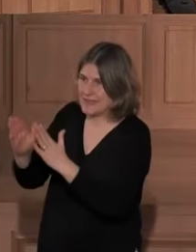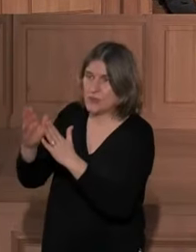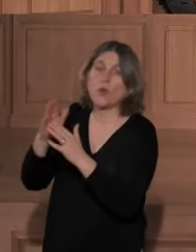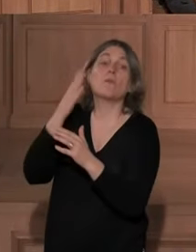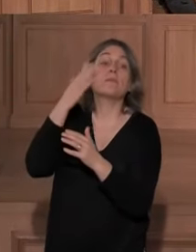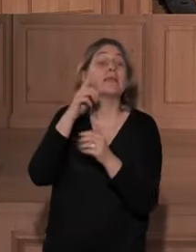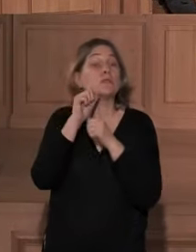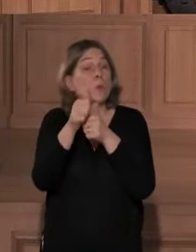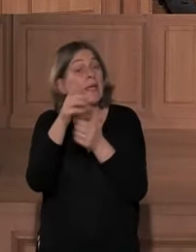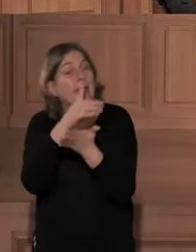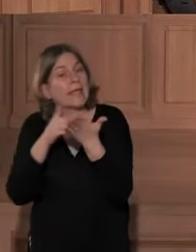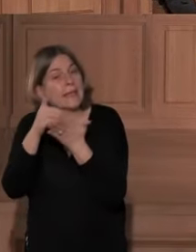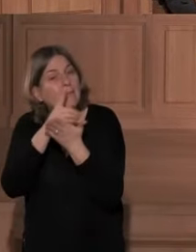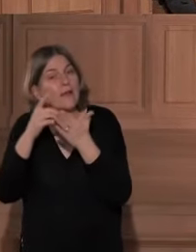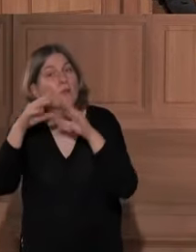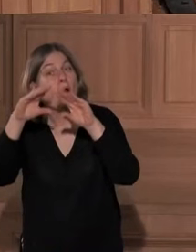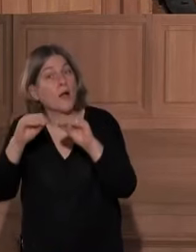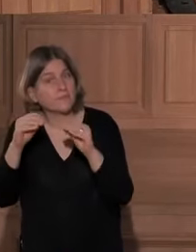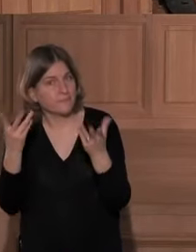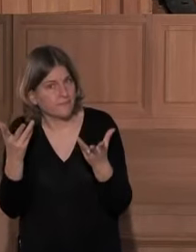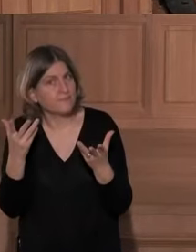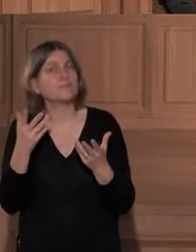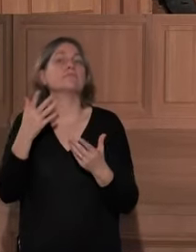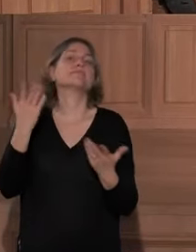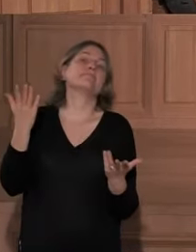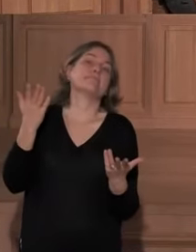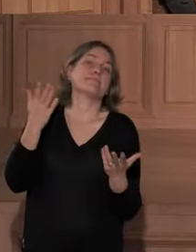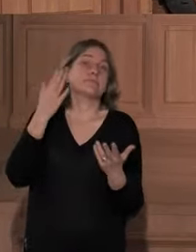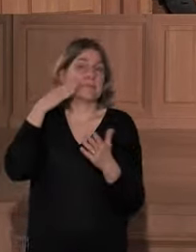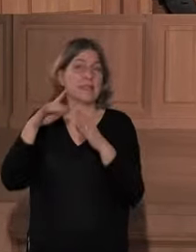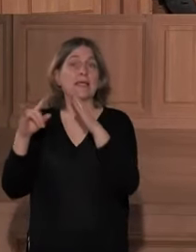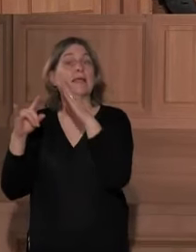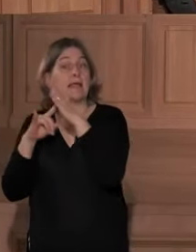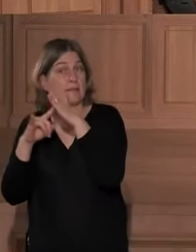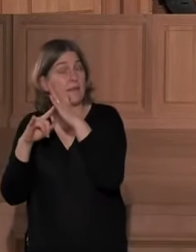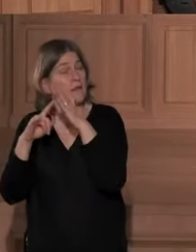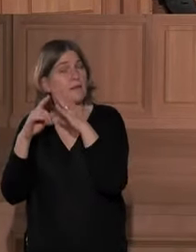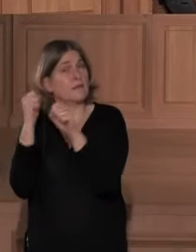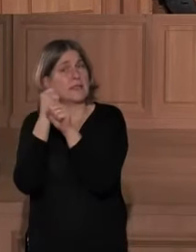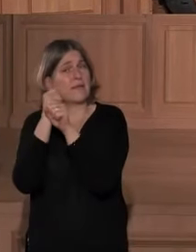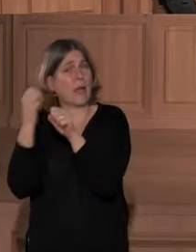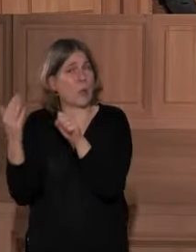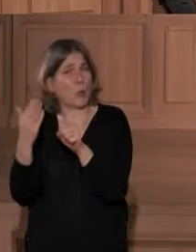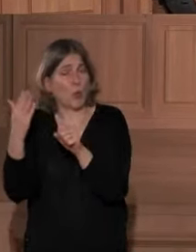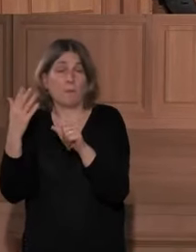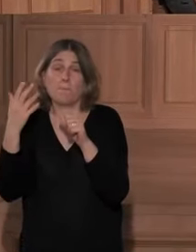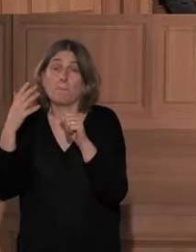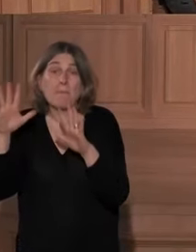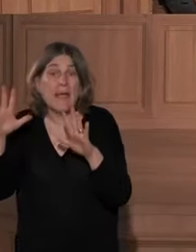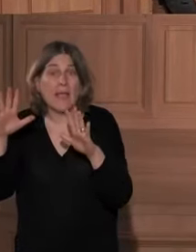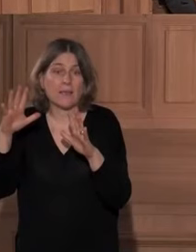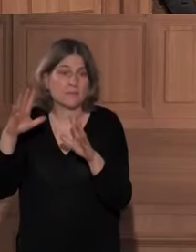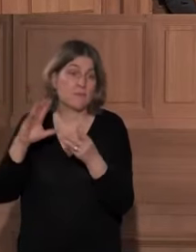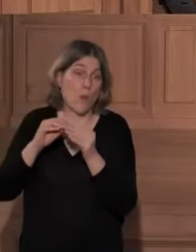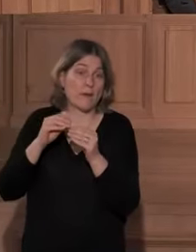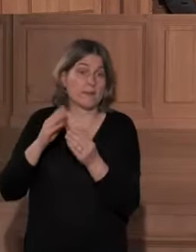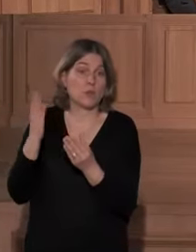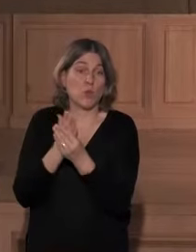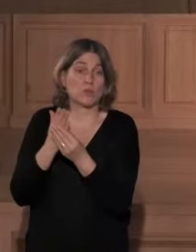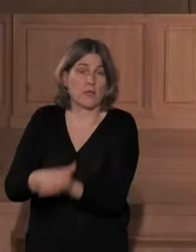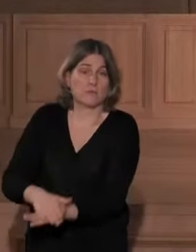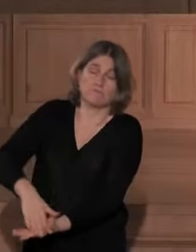elle habite Paris, et voilà, après, la MDPH fait un excellent travail aussi, sauf que la MDPH, elle croule souvent sous les